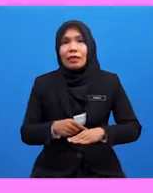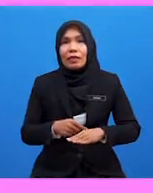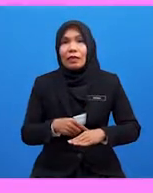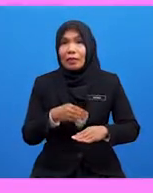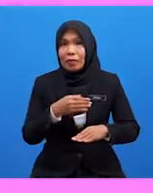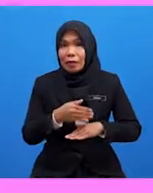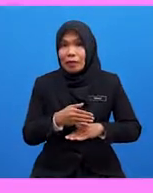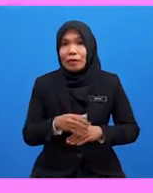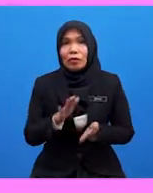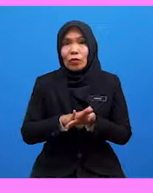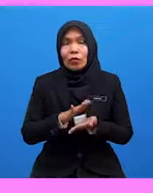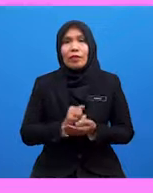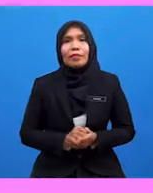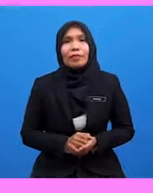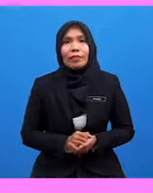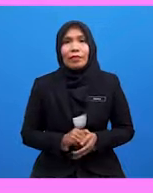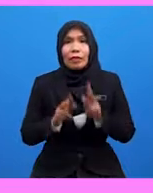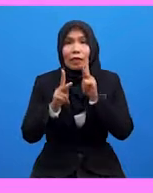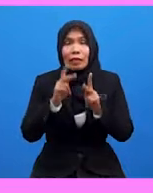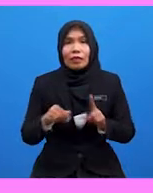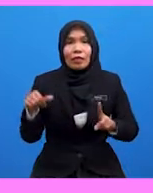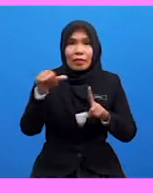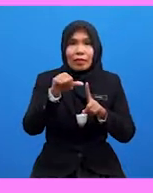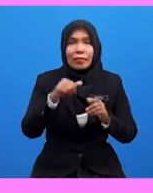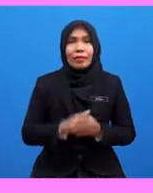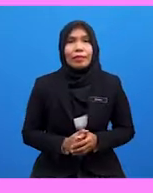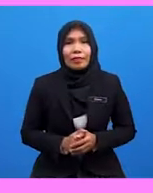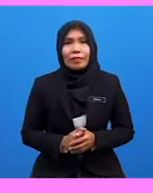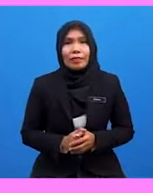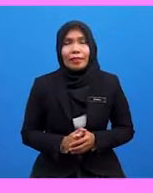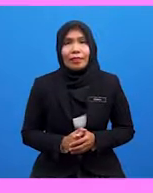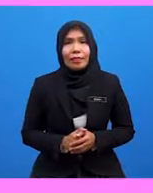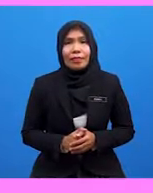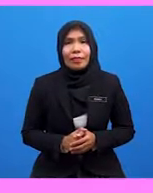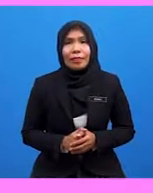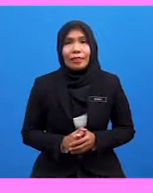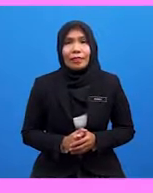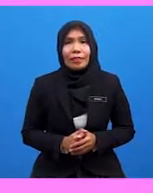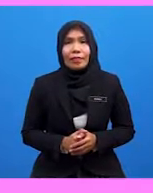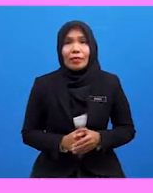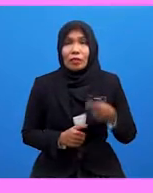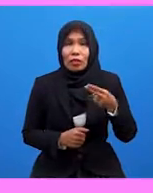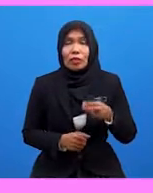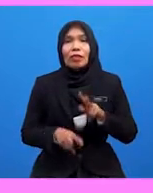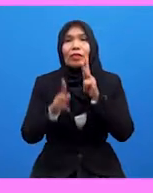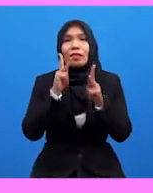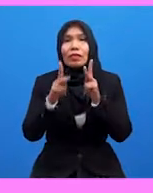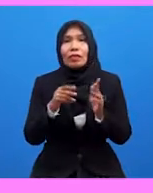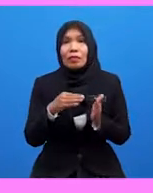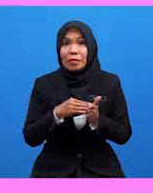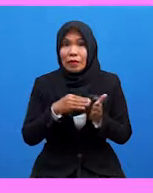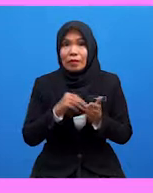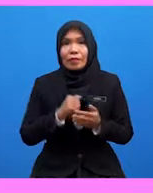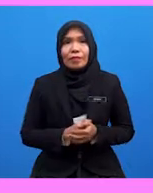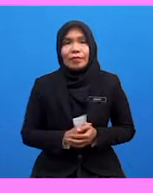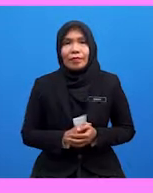Ini ialah kata arah. Sekarang, kita beralih pula kepada kata bilangan. Kata